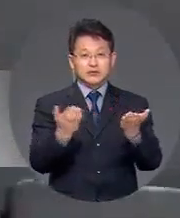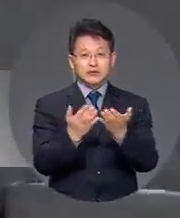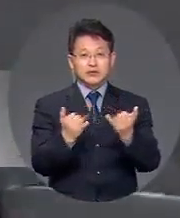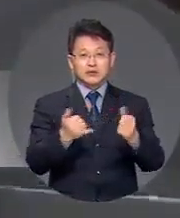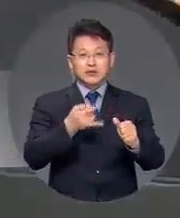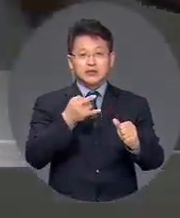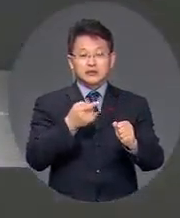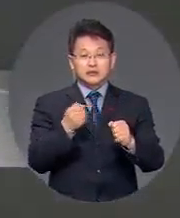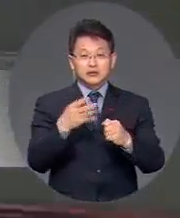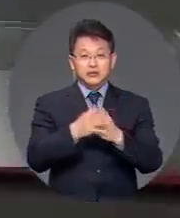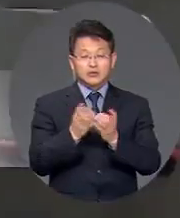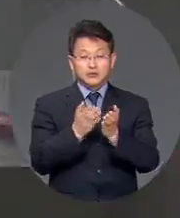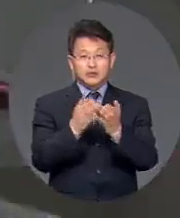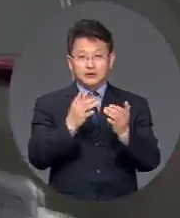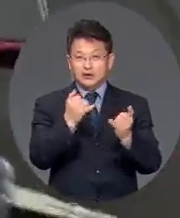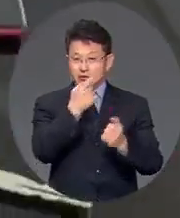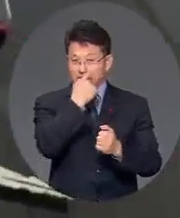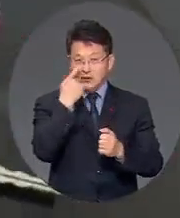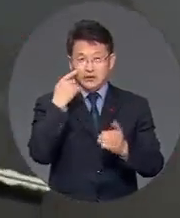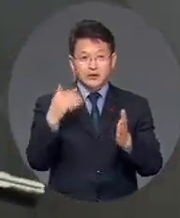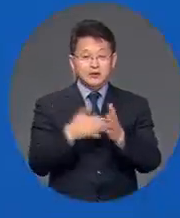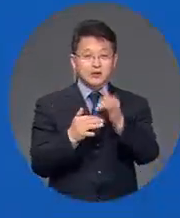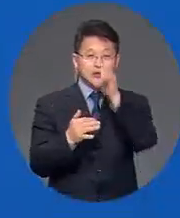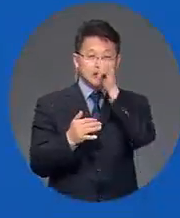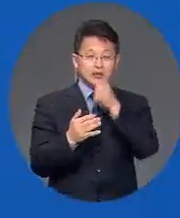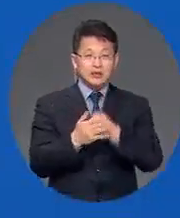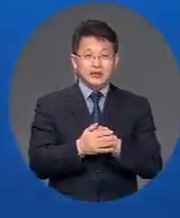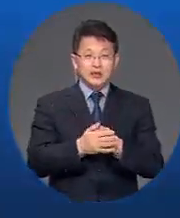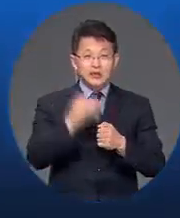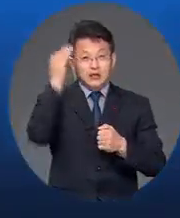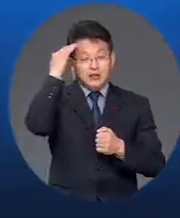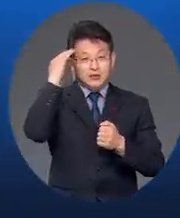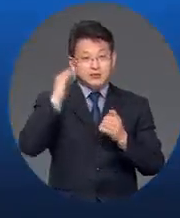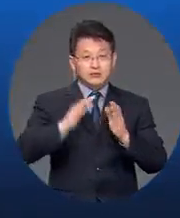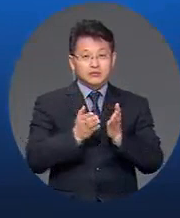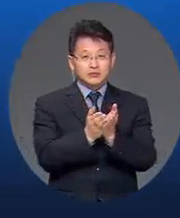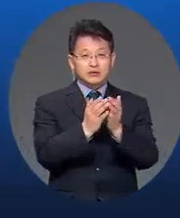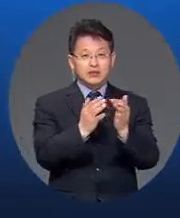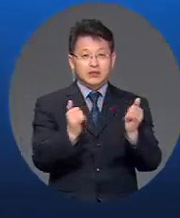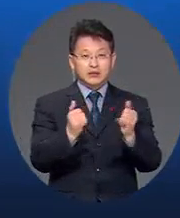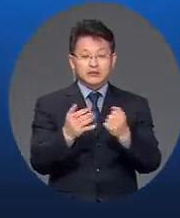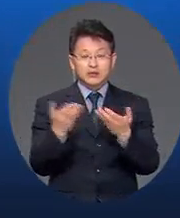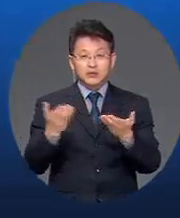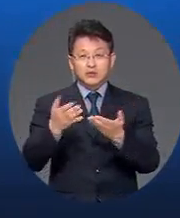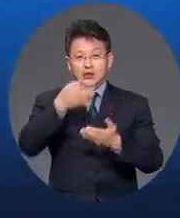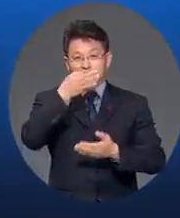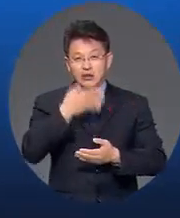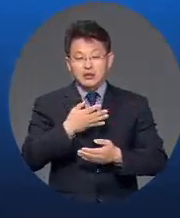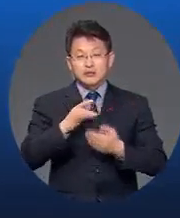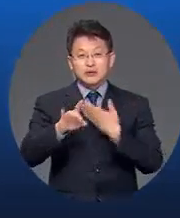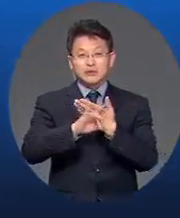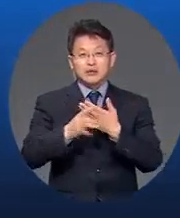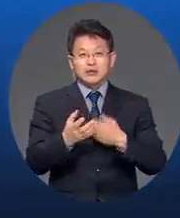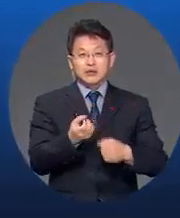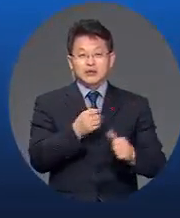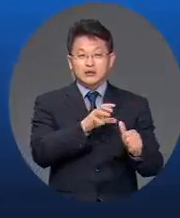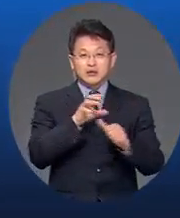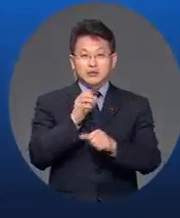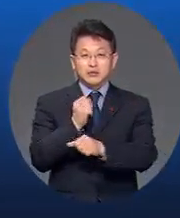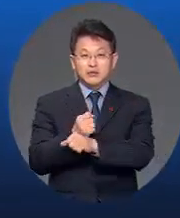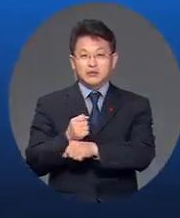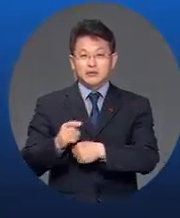일하는 노동자나 선원 등으로 확인됐습니다. 국내 선원들 일부가 노동의 힘듦을 핑계로